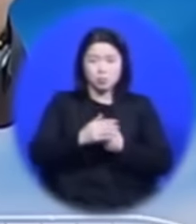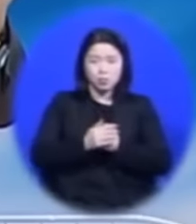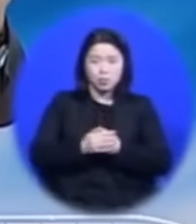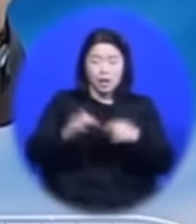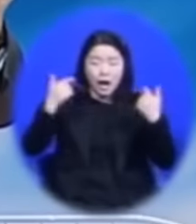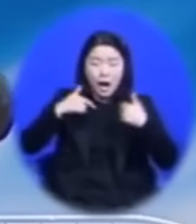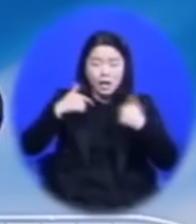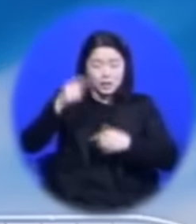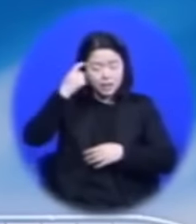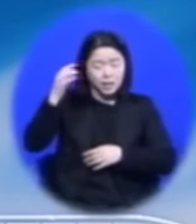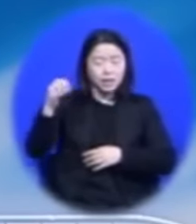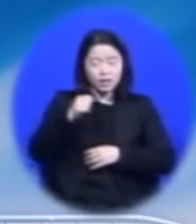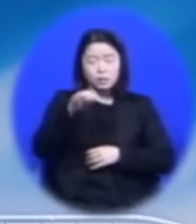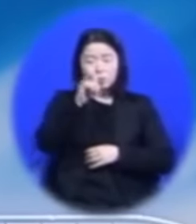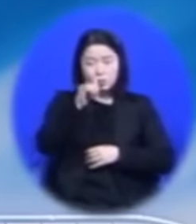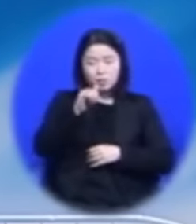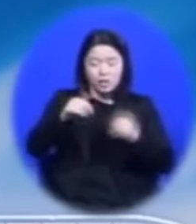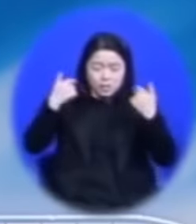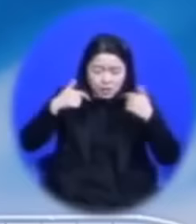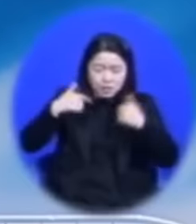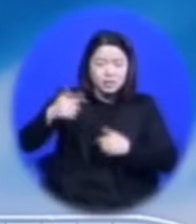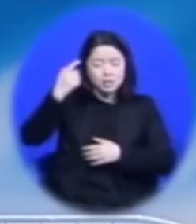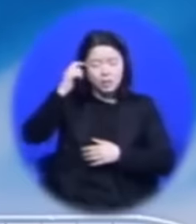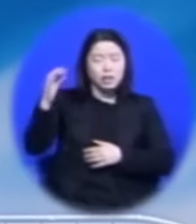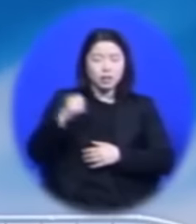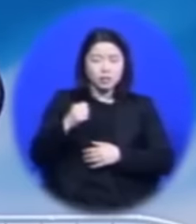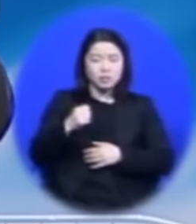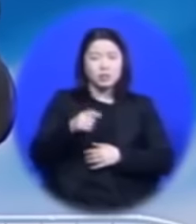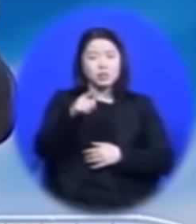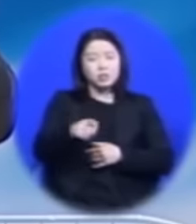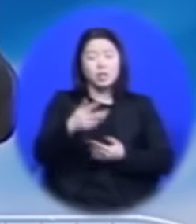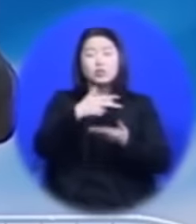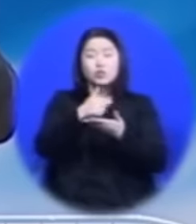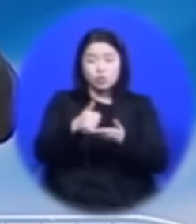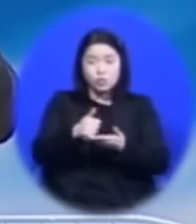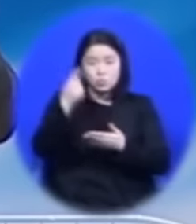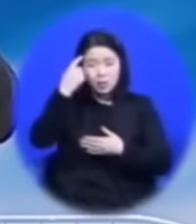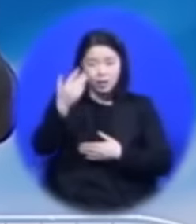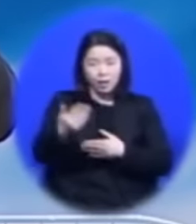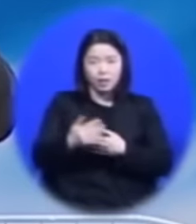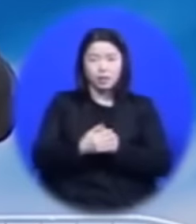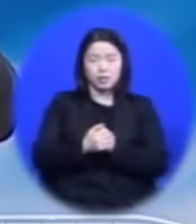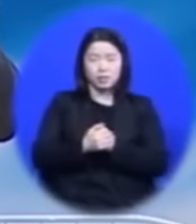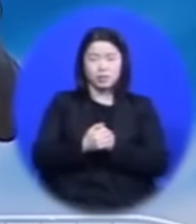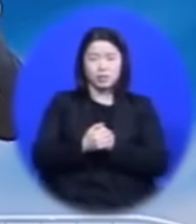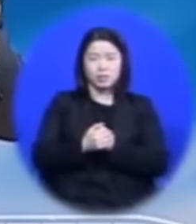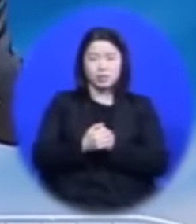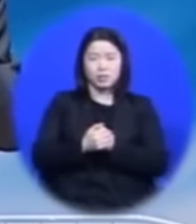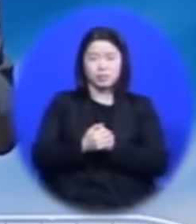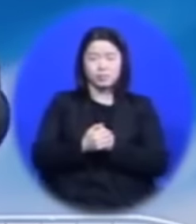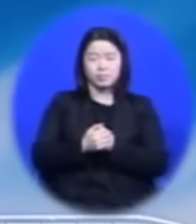것, 늘 생각하는 것, 그것이 주님이신가 하는 것.